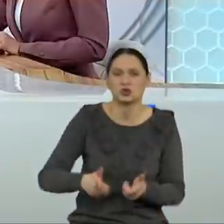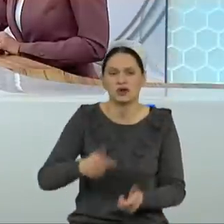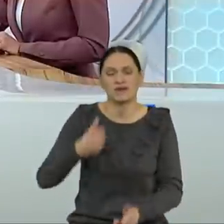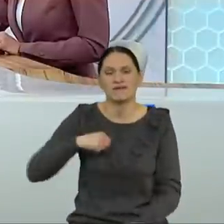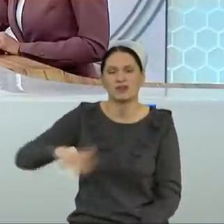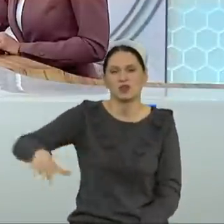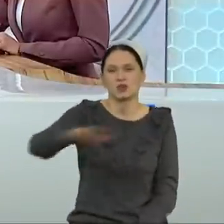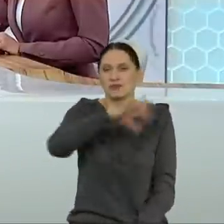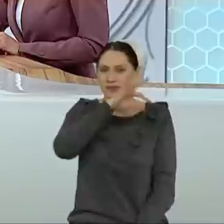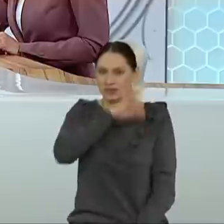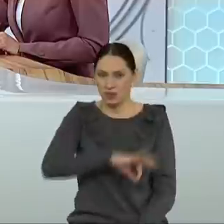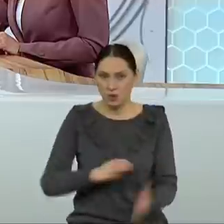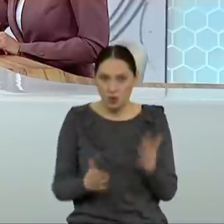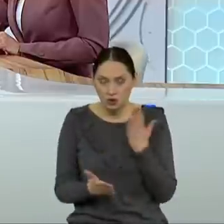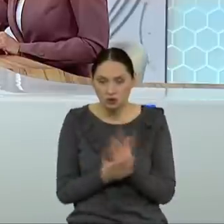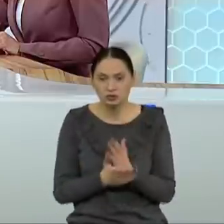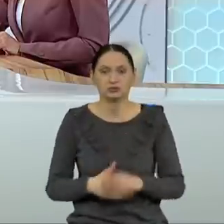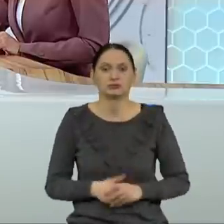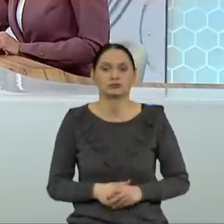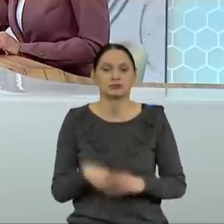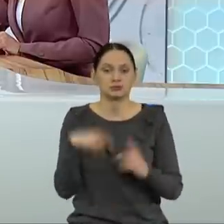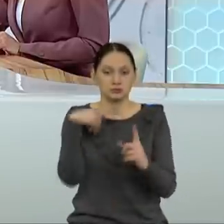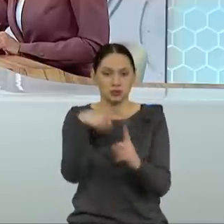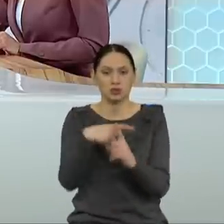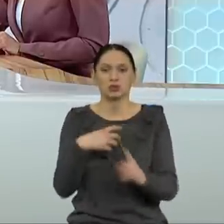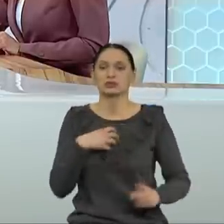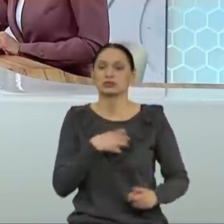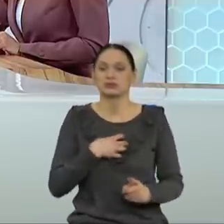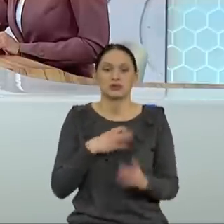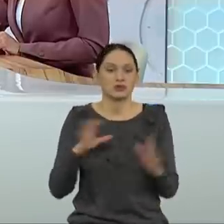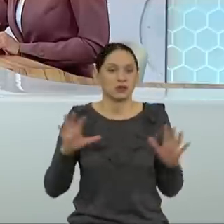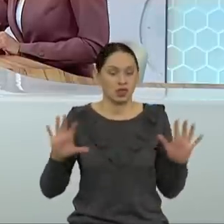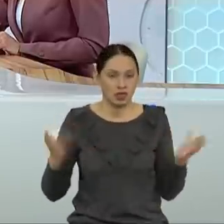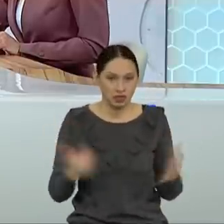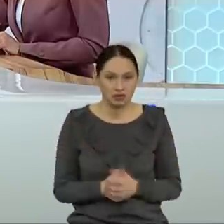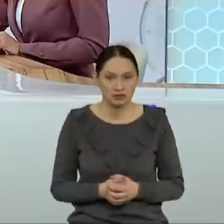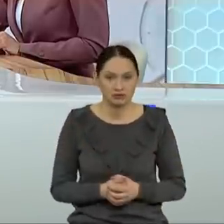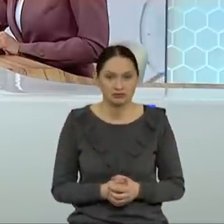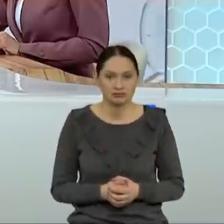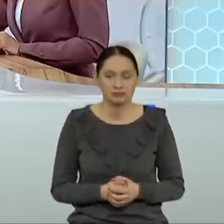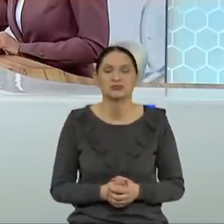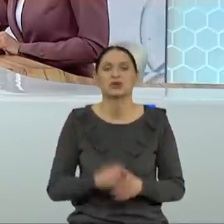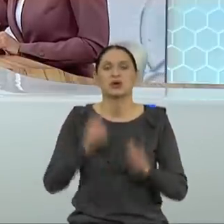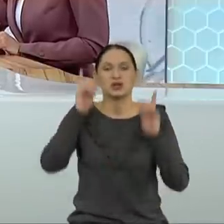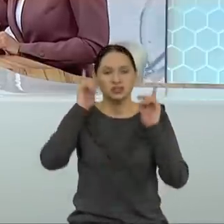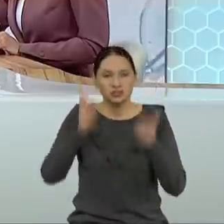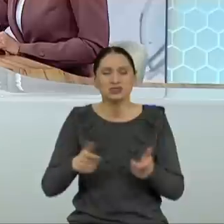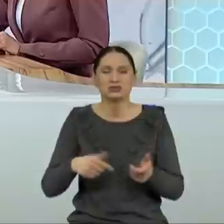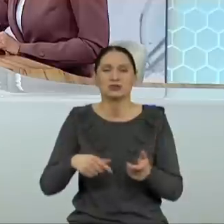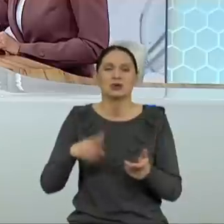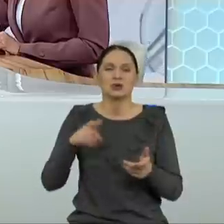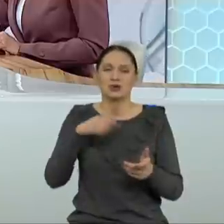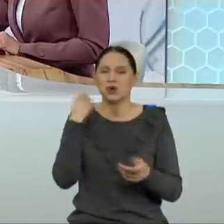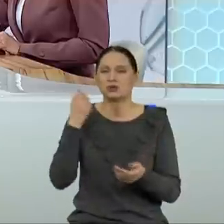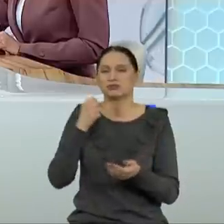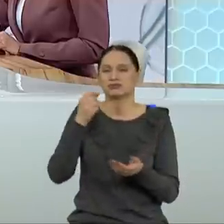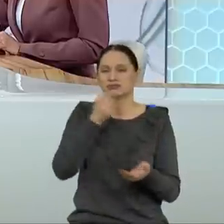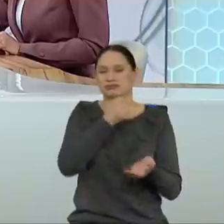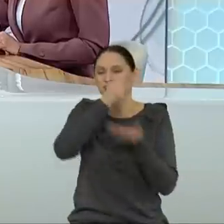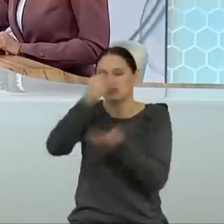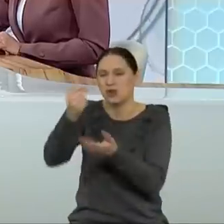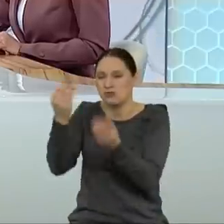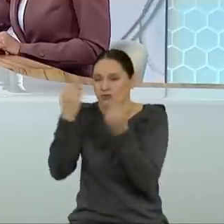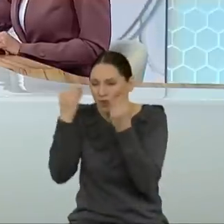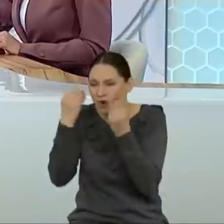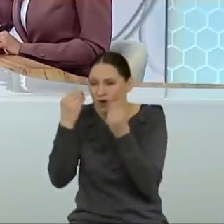visuomeniai. Ir nu, turime įsisąmoninti vieną dalyką, kad pigus mokslas brangiai kainuoja ir gal net brangiau negu pigi valdžia. Ir todėl